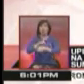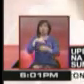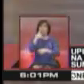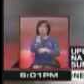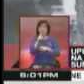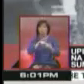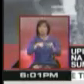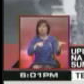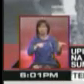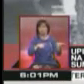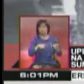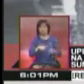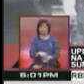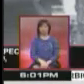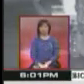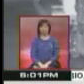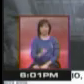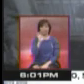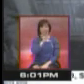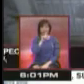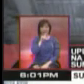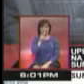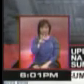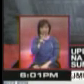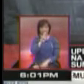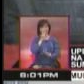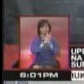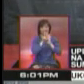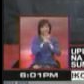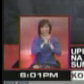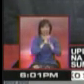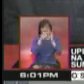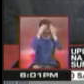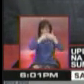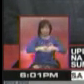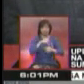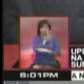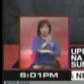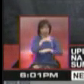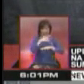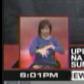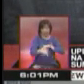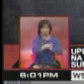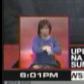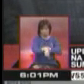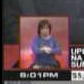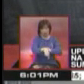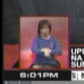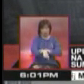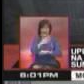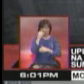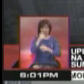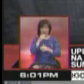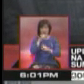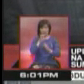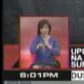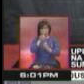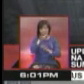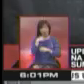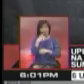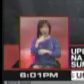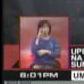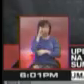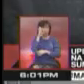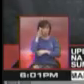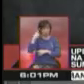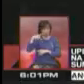gumawa. Sa CCTV video na ito, nung madaling araw ng Linggo, makikitang huling sandali ni Peñaranda bago bumalagta